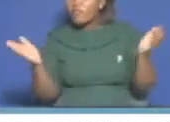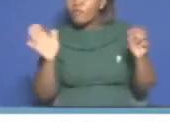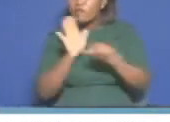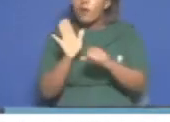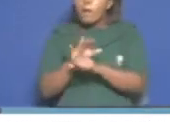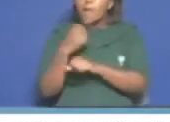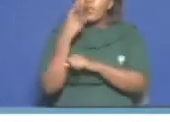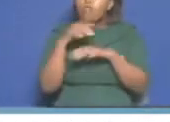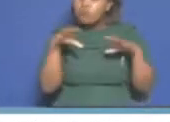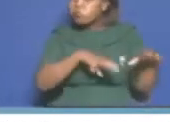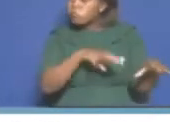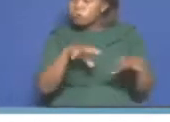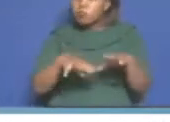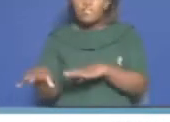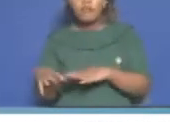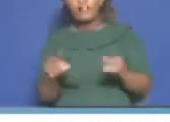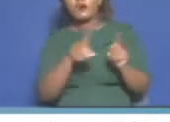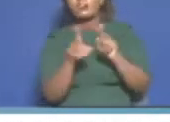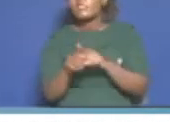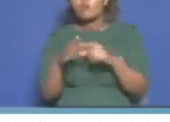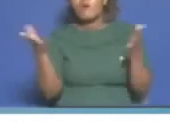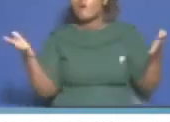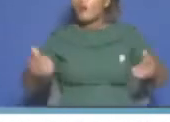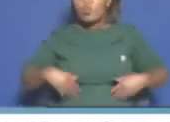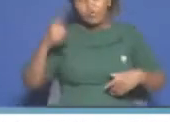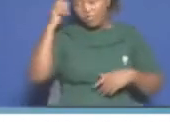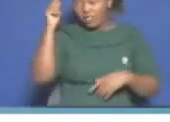changamoto kama hiyo, ama kulingana na vijana huu ni ushindi kwao?